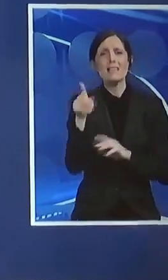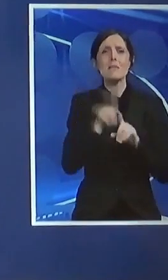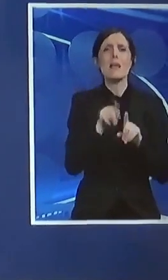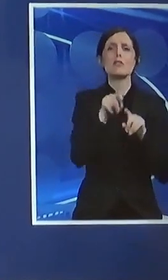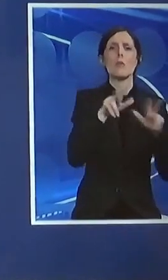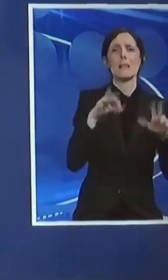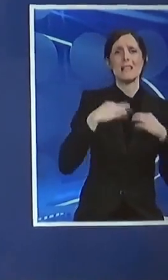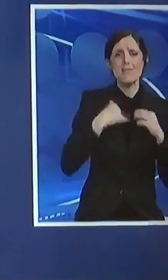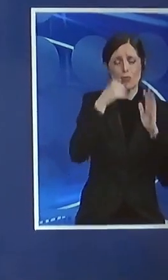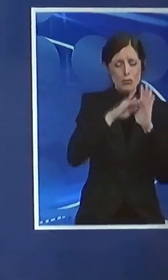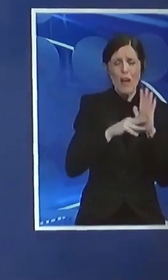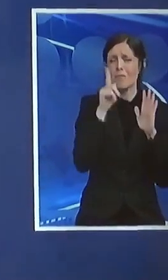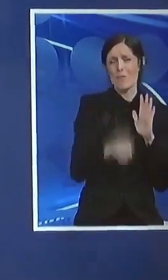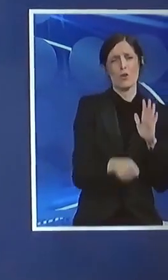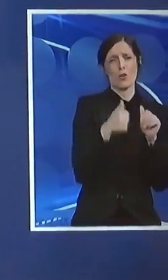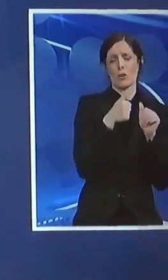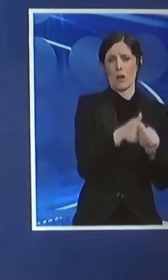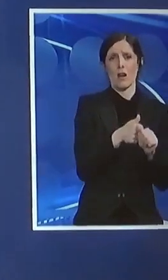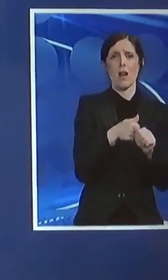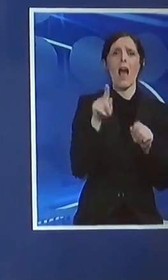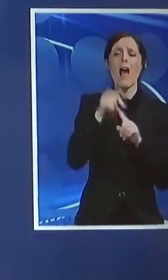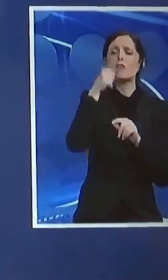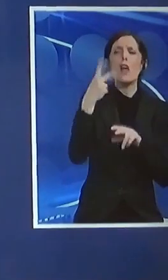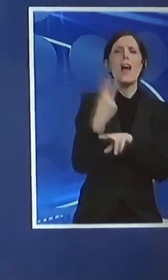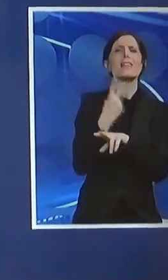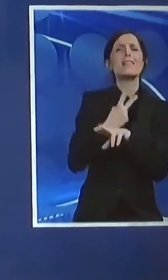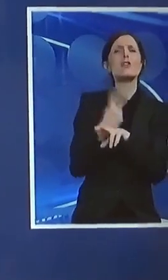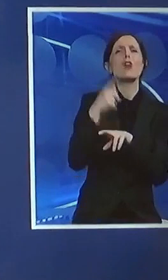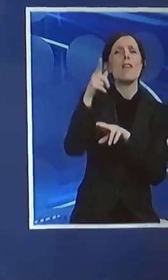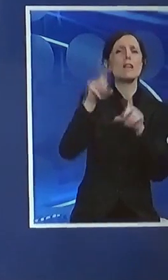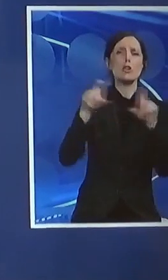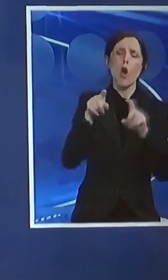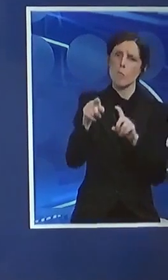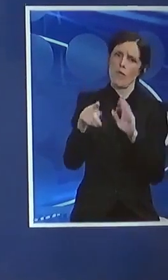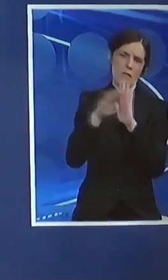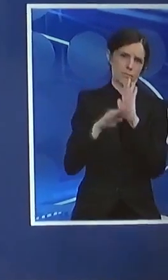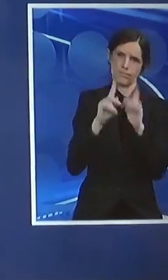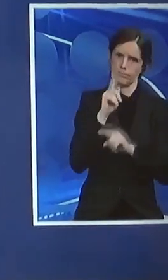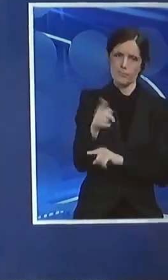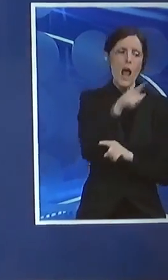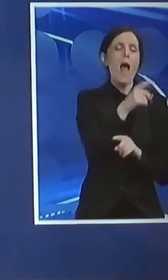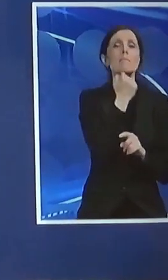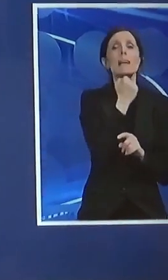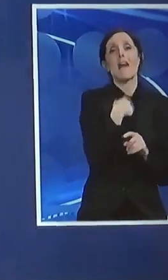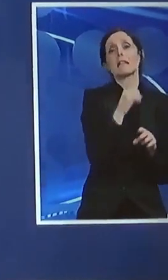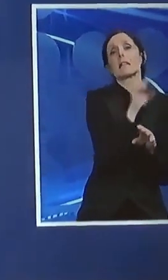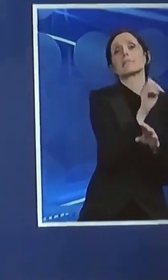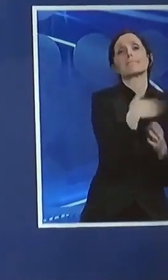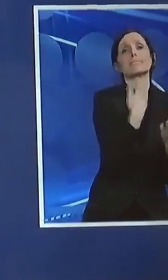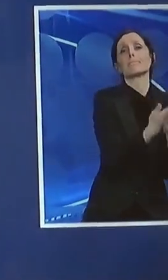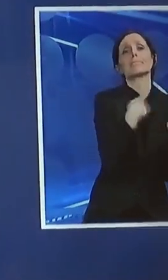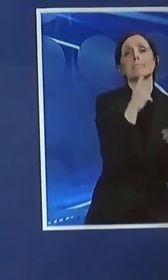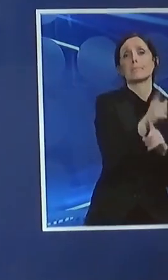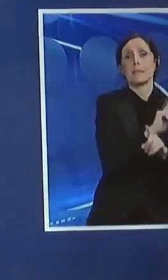državnim domovima, propis za privatne je preporuka, Ministarstvo za rad pomaže u snabdevanju, kako